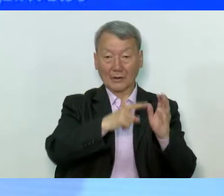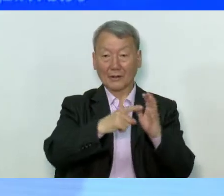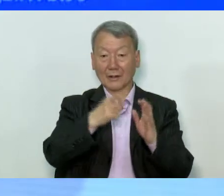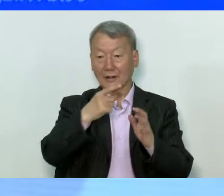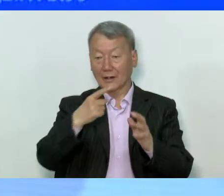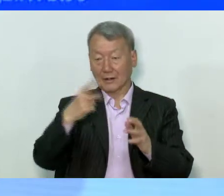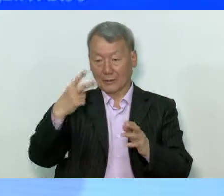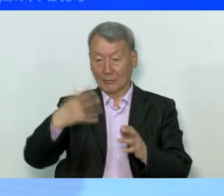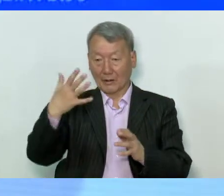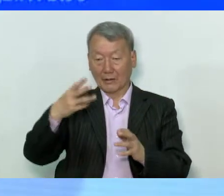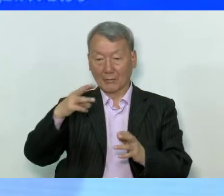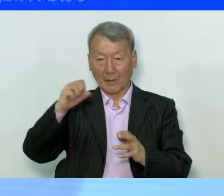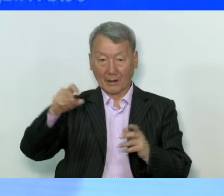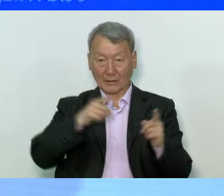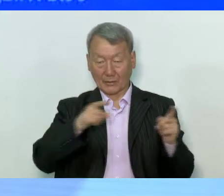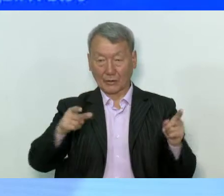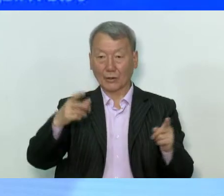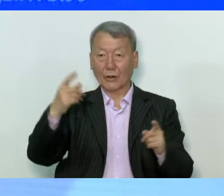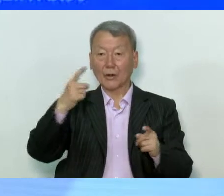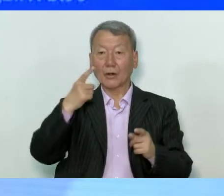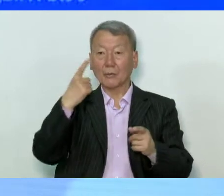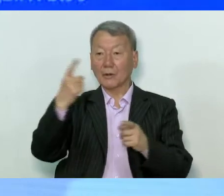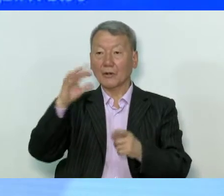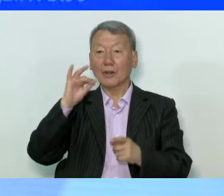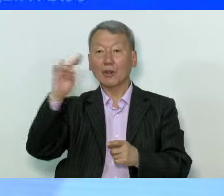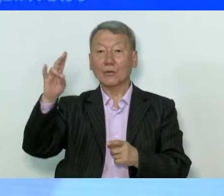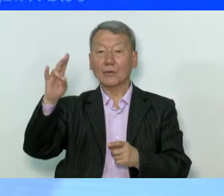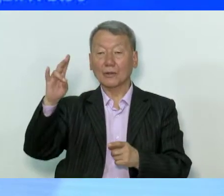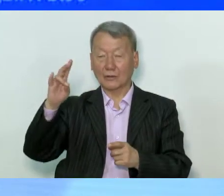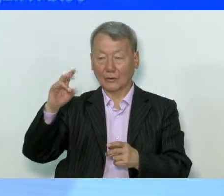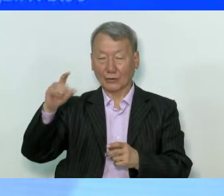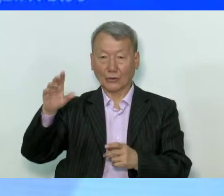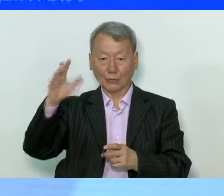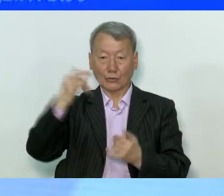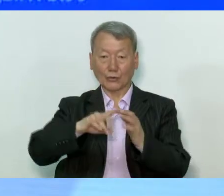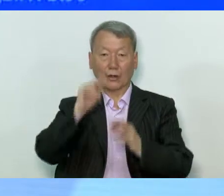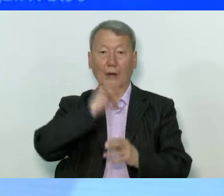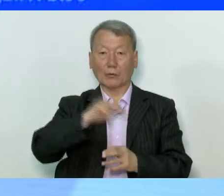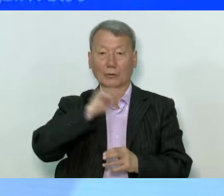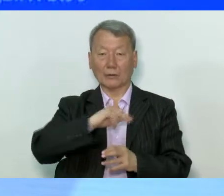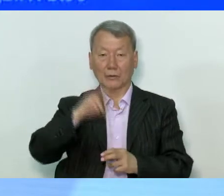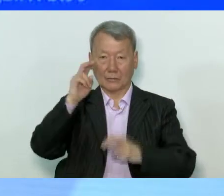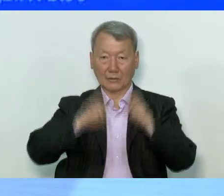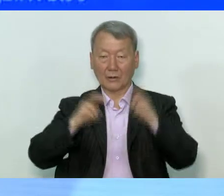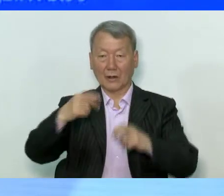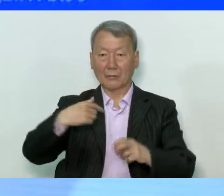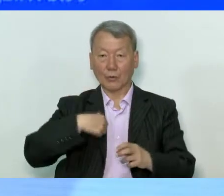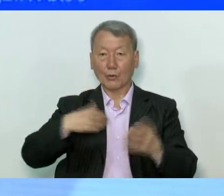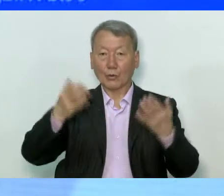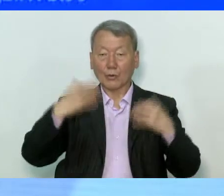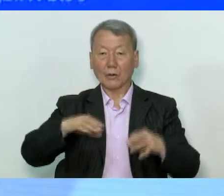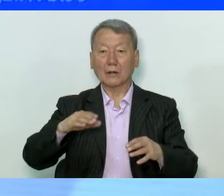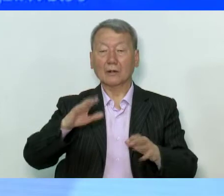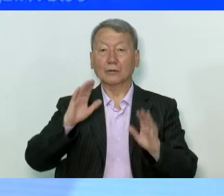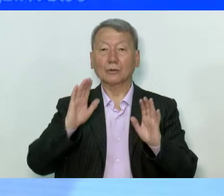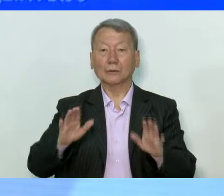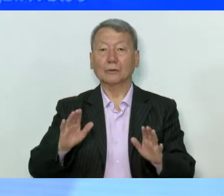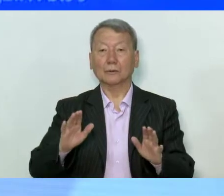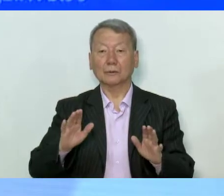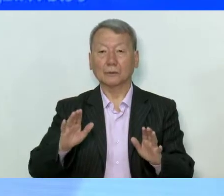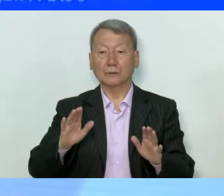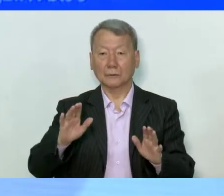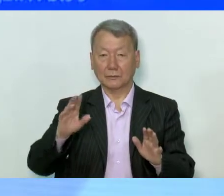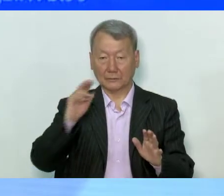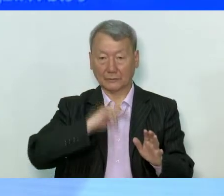25 майдан дагы 1 июнга чейин берилген ишканалар иштеп жатат. Биз буга чейин атайын